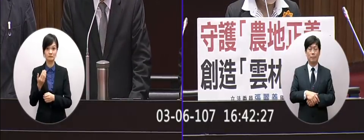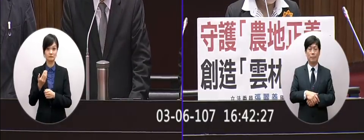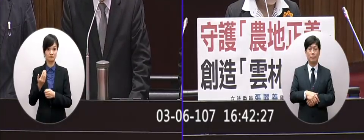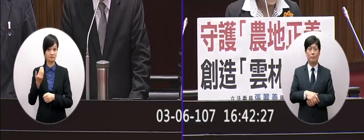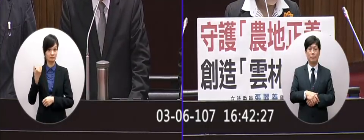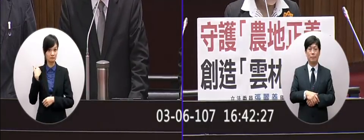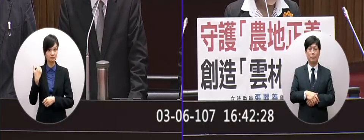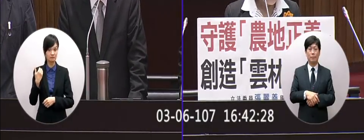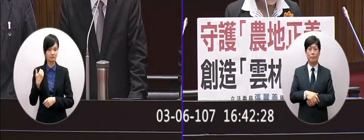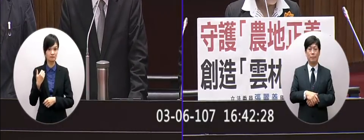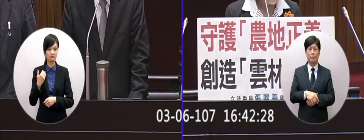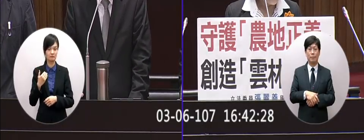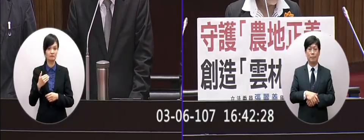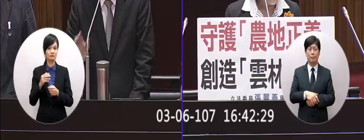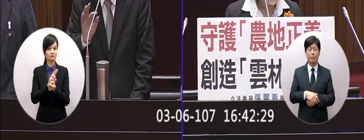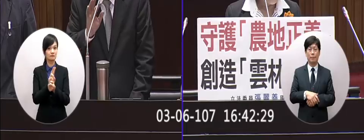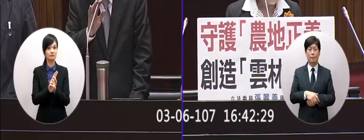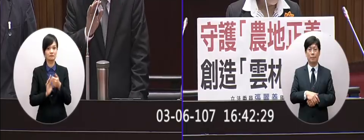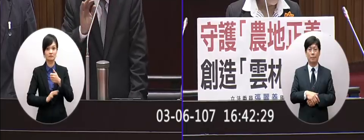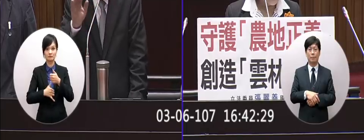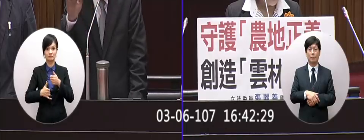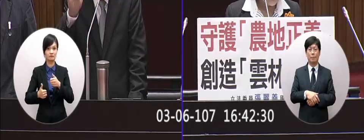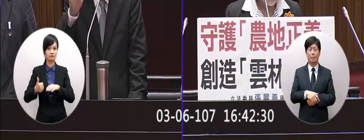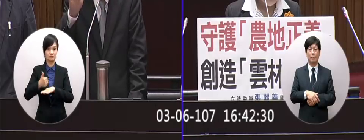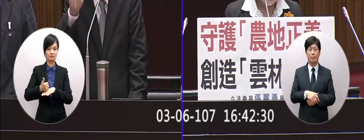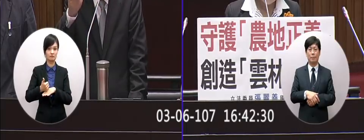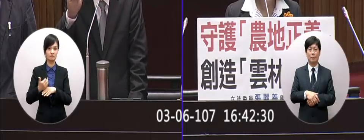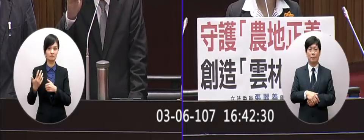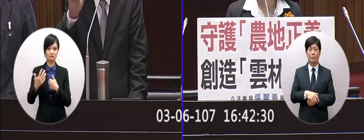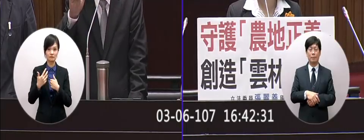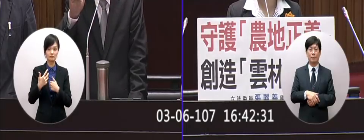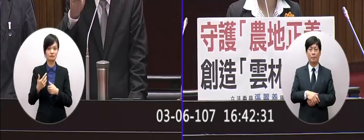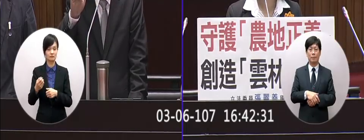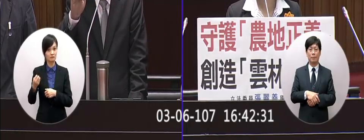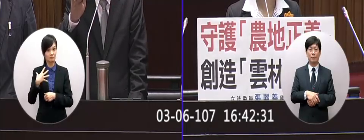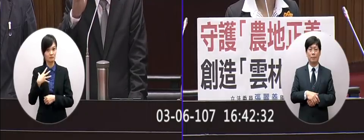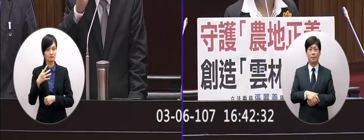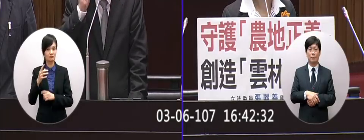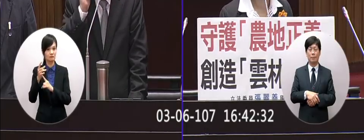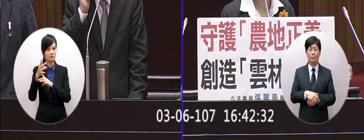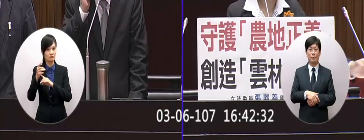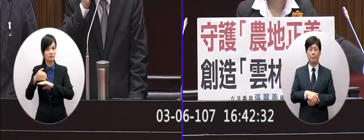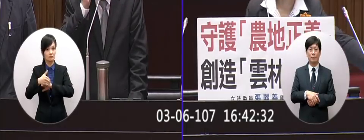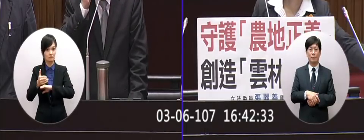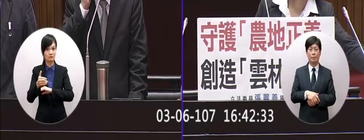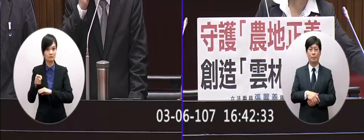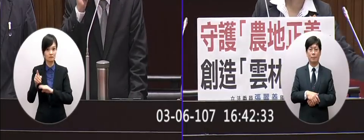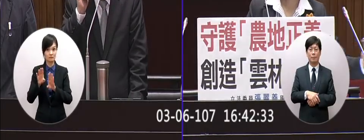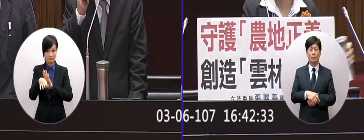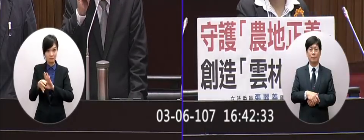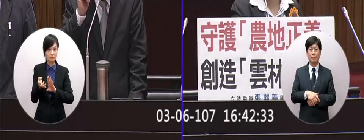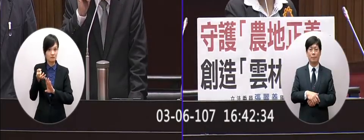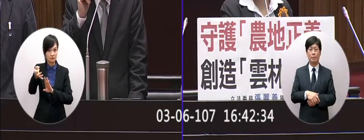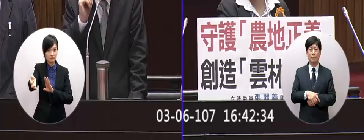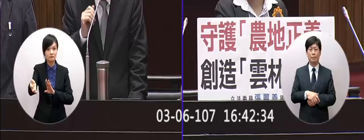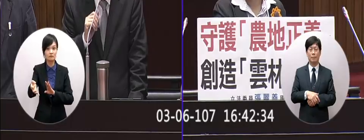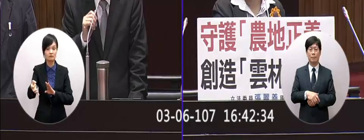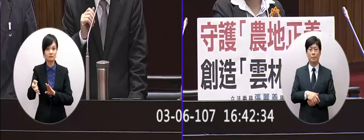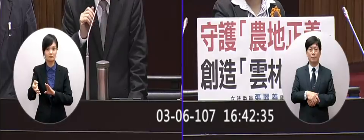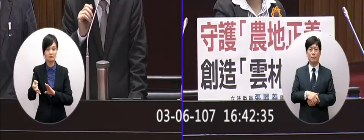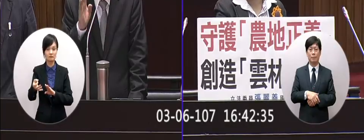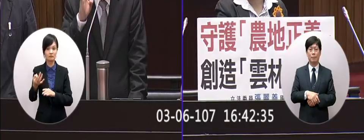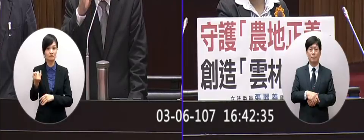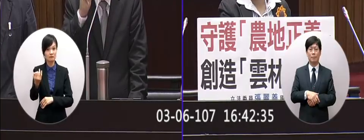洲委员，你知道他刚刚反映的新竹县，他缴的税收啊是全